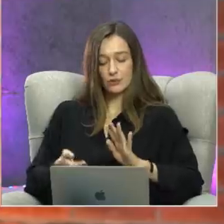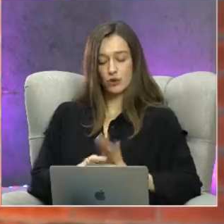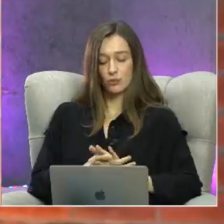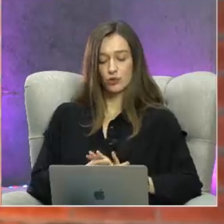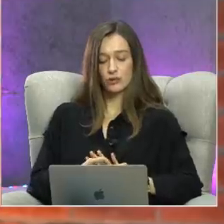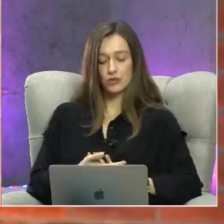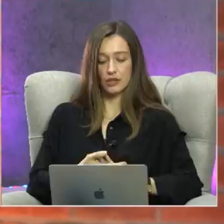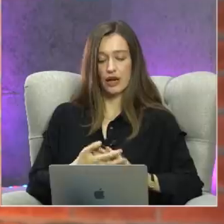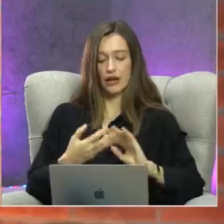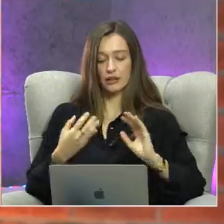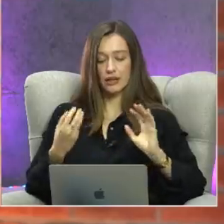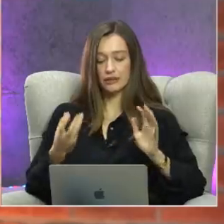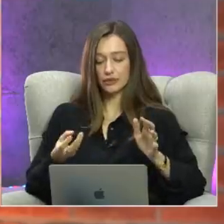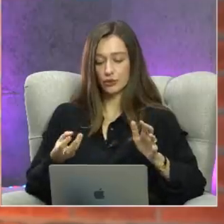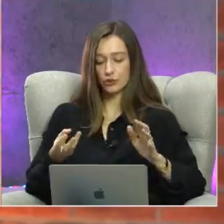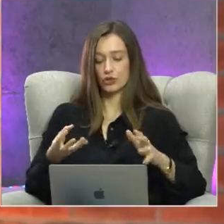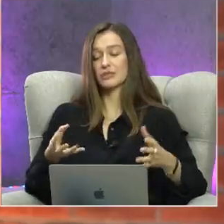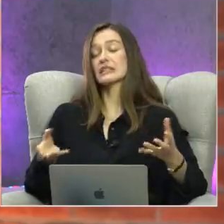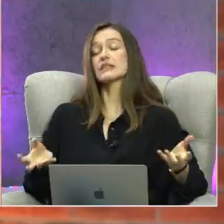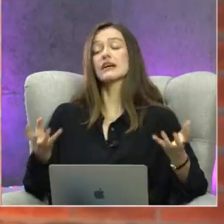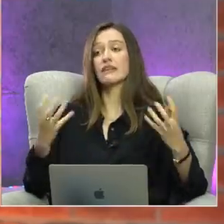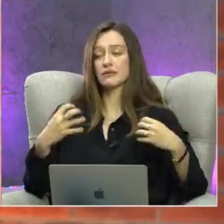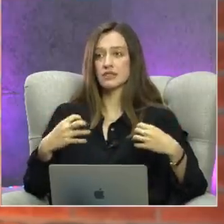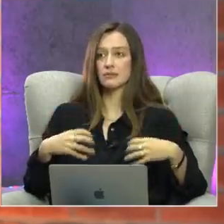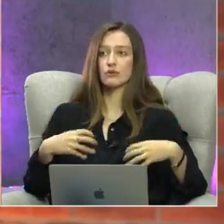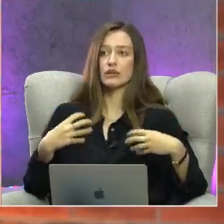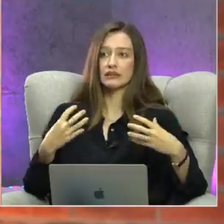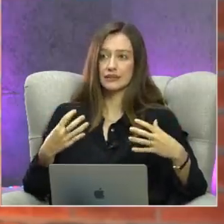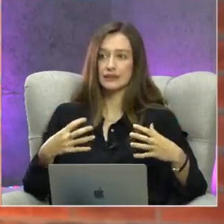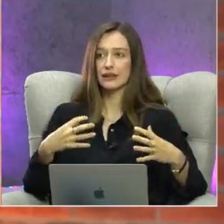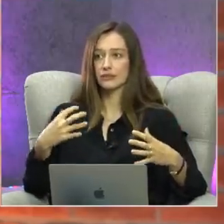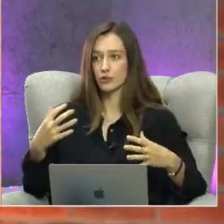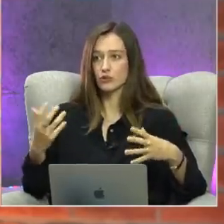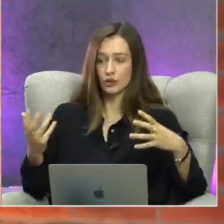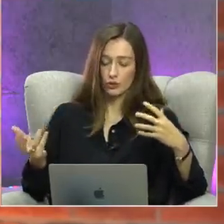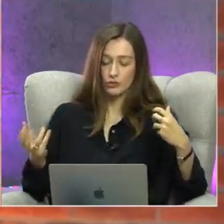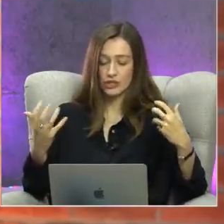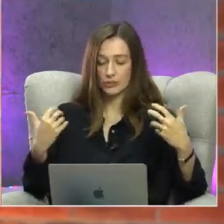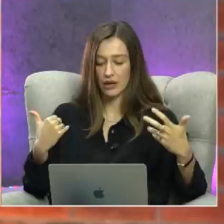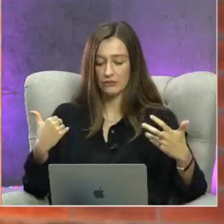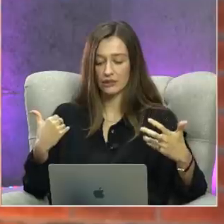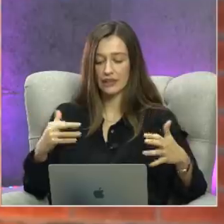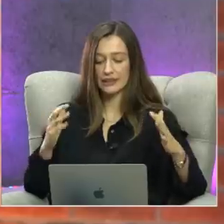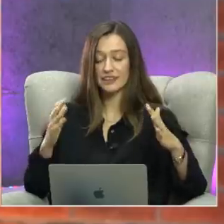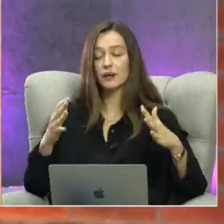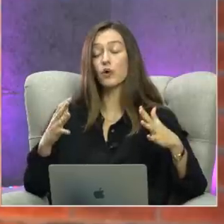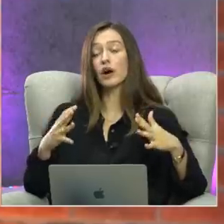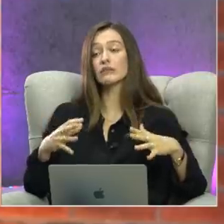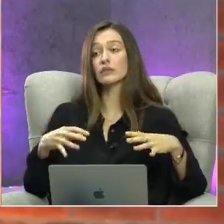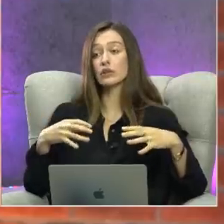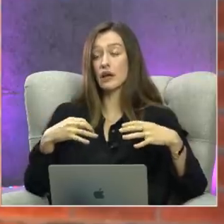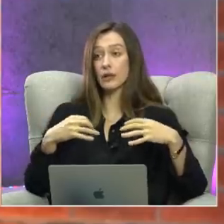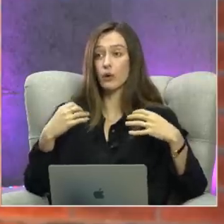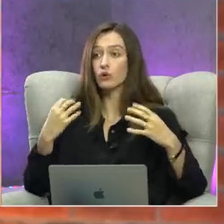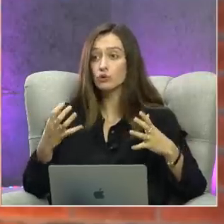Seray Hanım sormuş. Demiş ki herhangi bir hayvanı görünce bize zarar vermese bile özellikle yılan, böcek, örümcek gibi hayvanlarda neden o